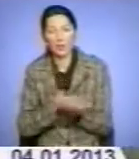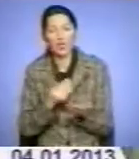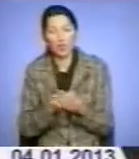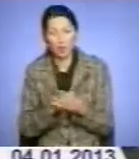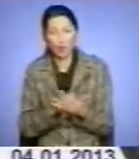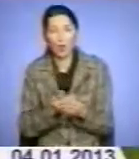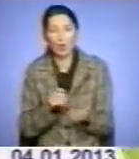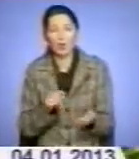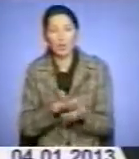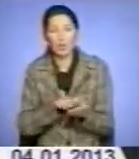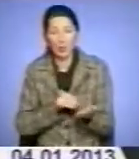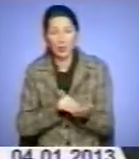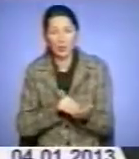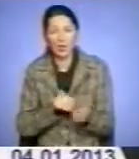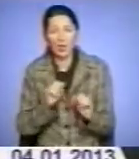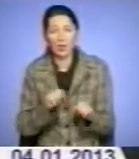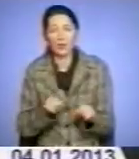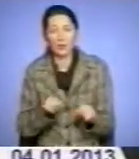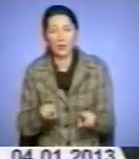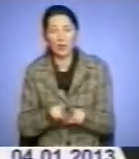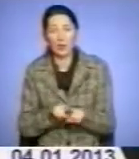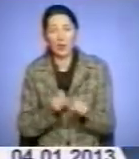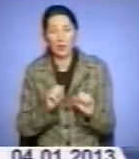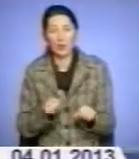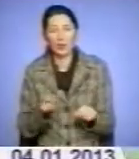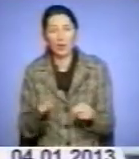зворотній зв'язок, можна буде уникнути величезних черг.